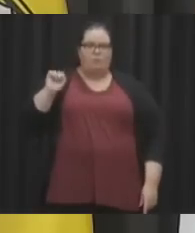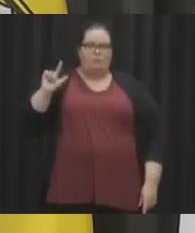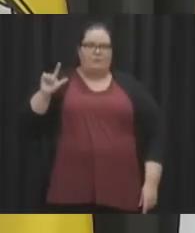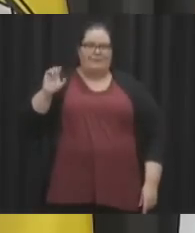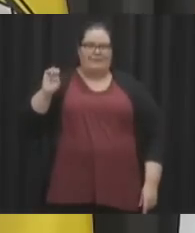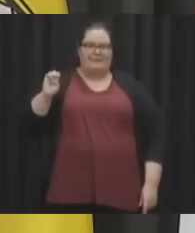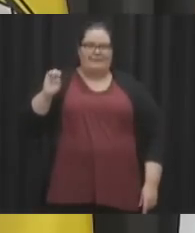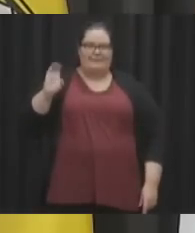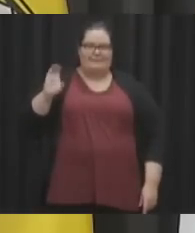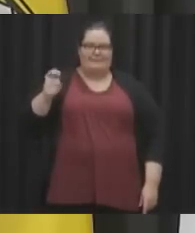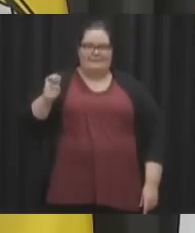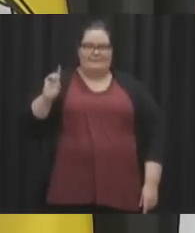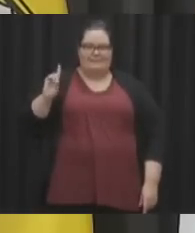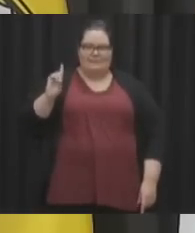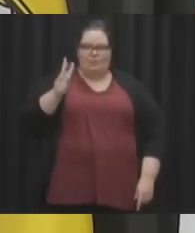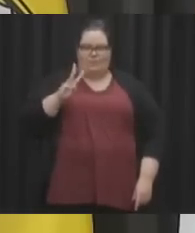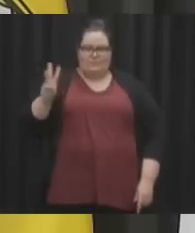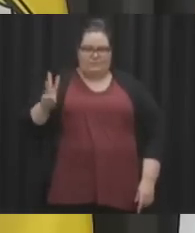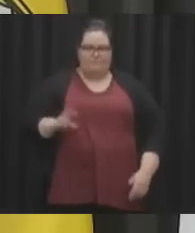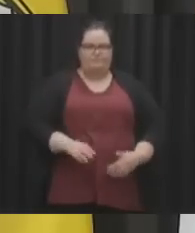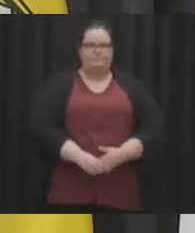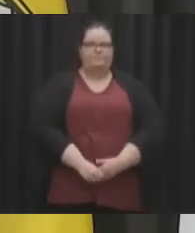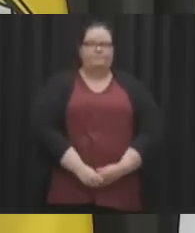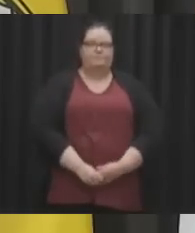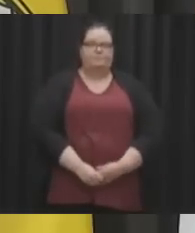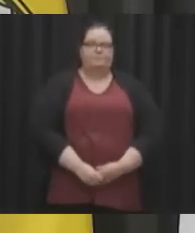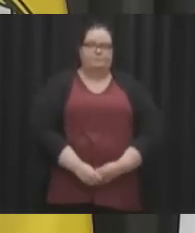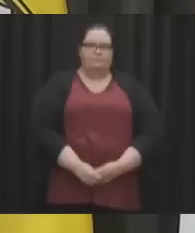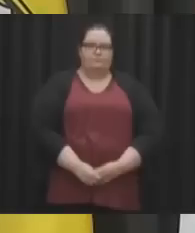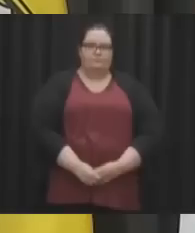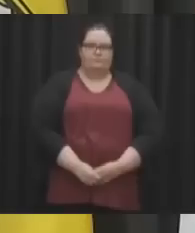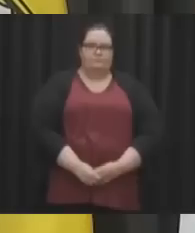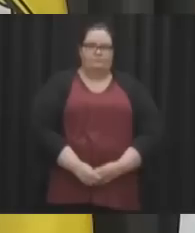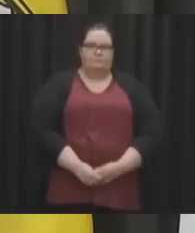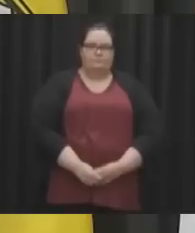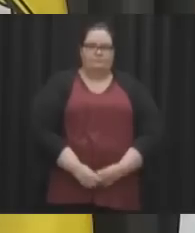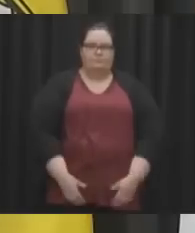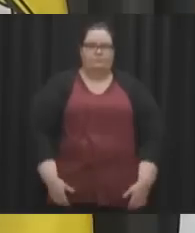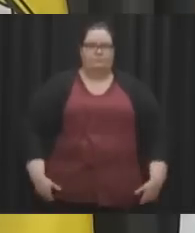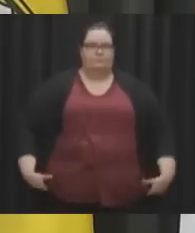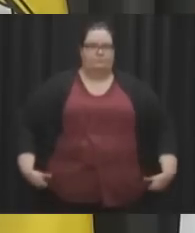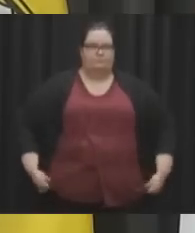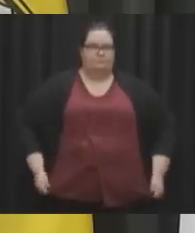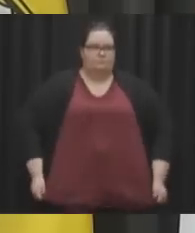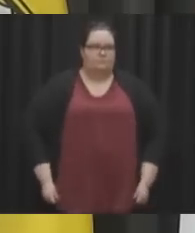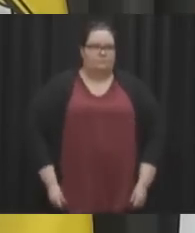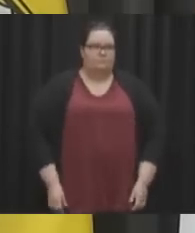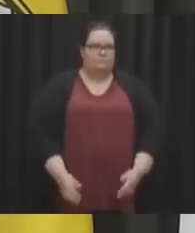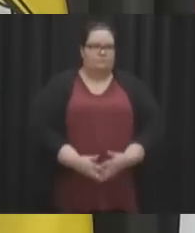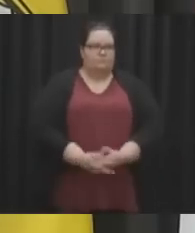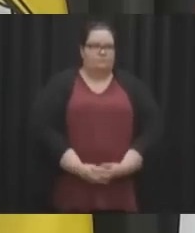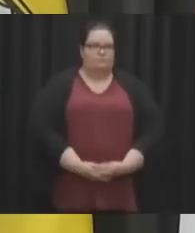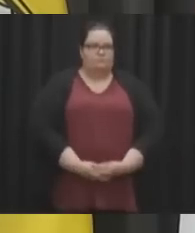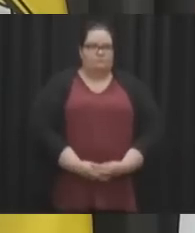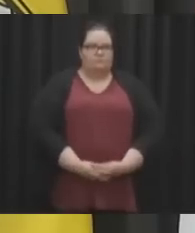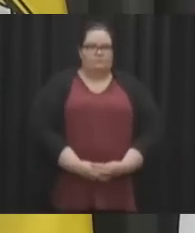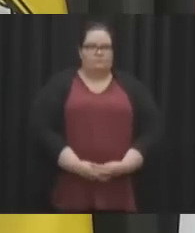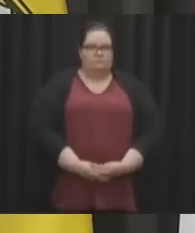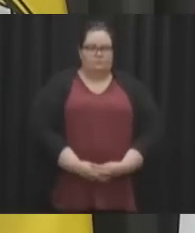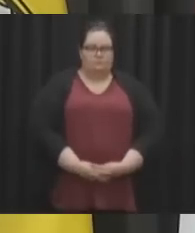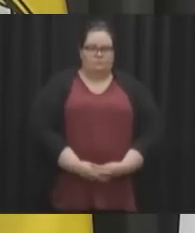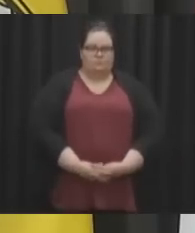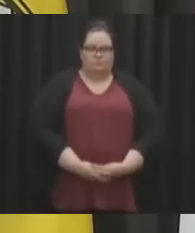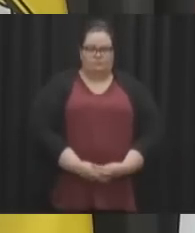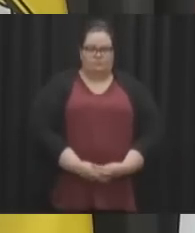mesures nécessaires pour faire tout qu'on peut pour combattre la pandémie. Et quand les régions retournent encore à zone